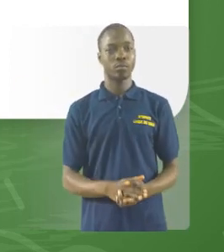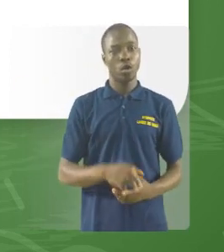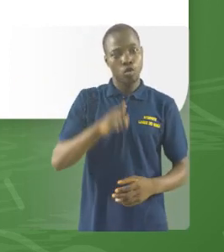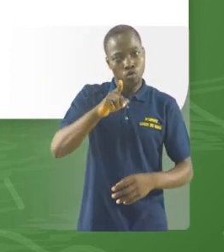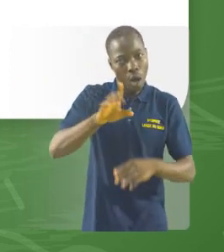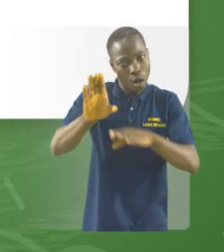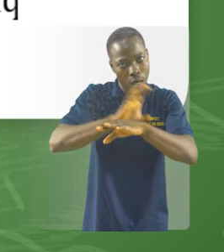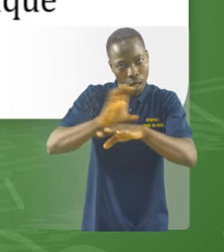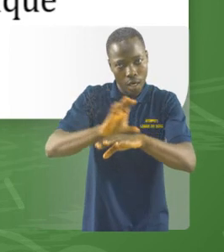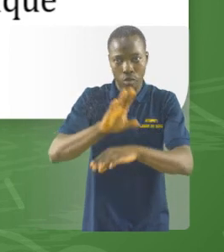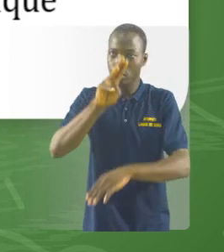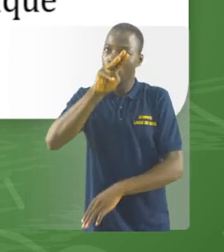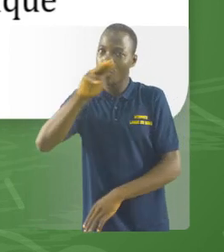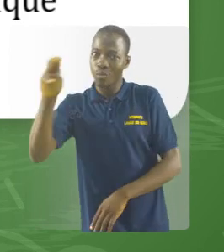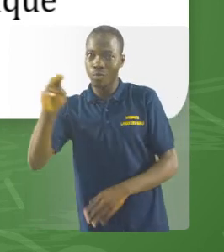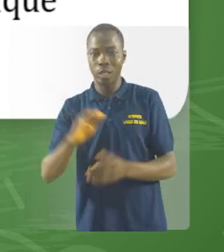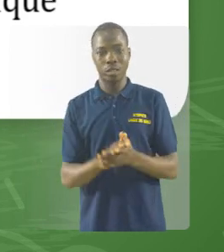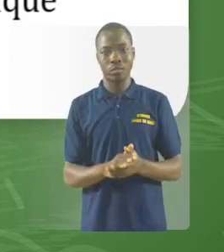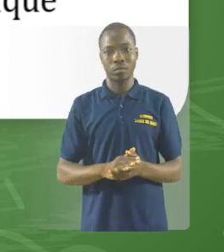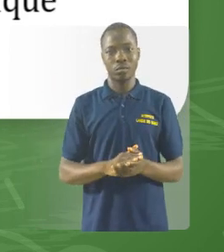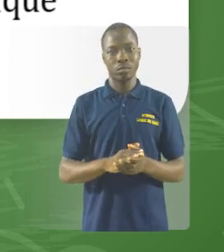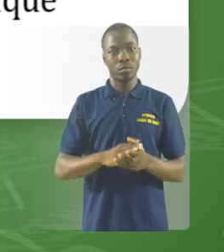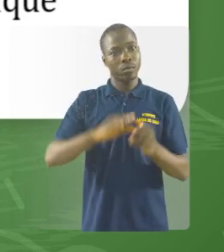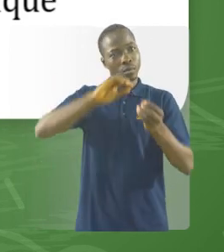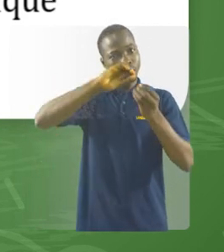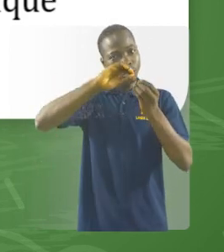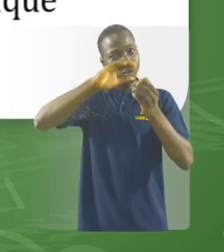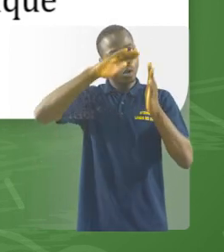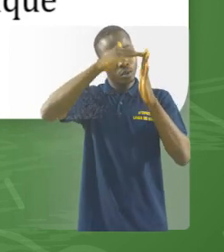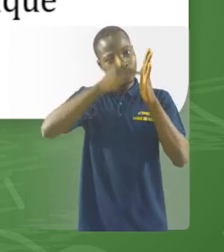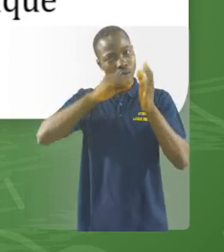Calcule la moyenne de cette série statistique.